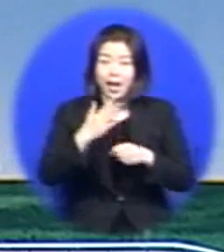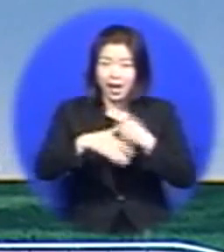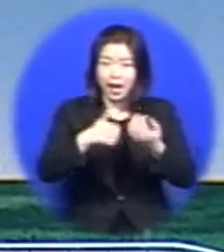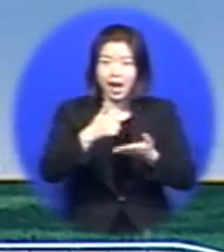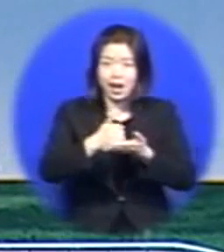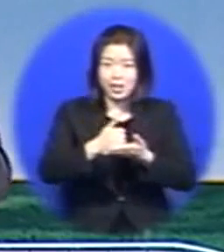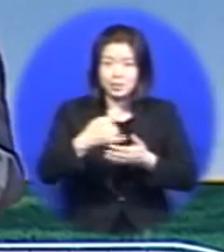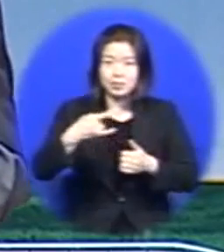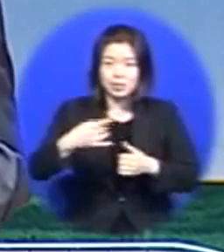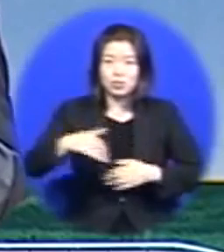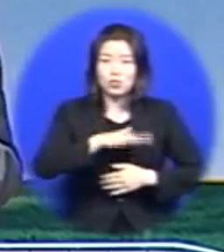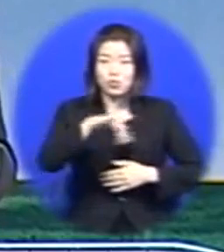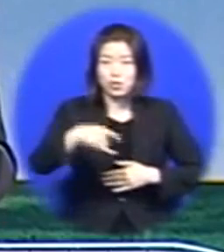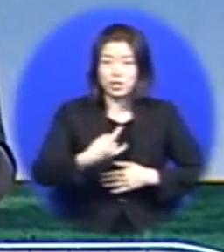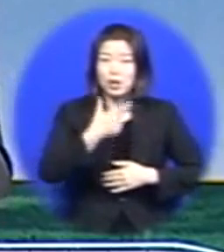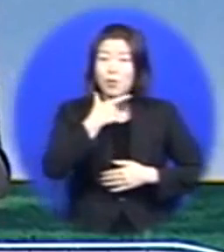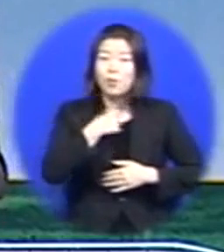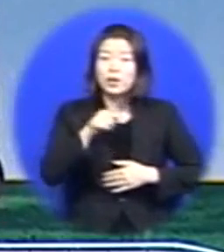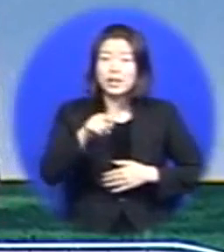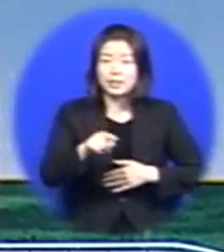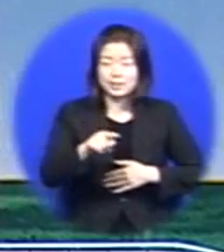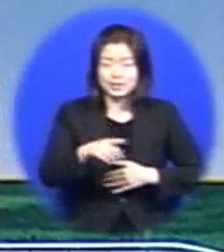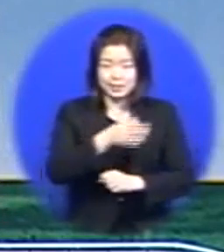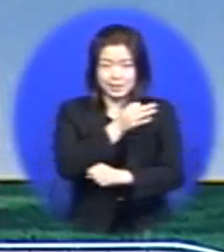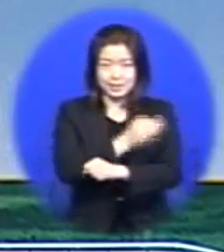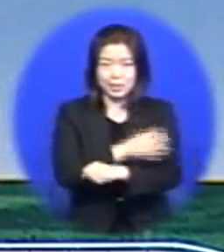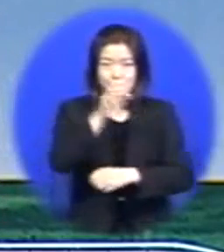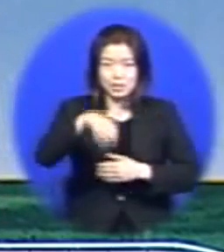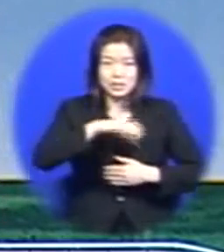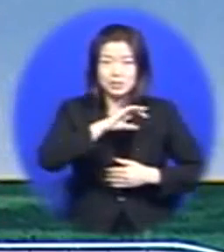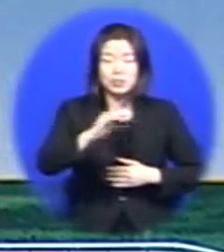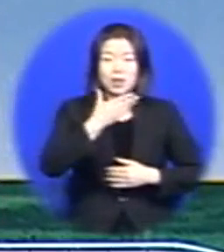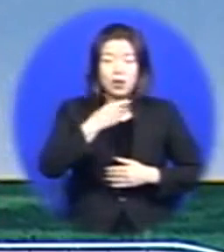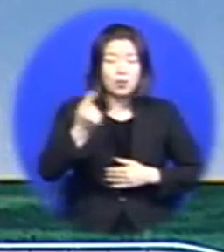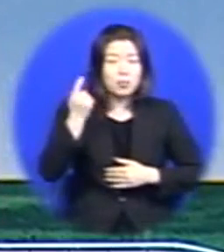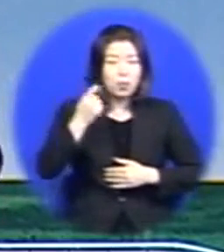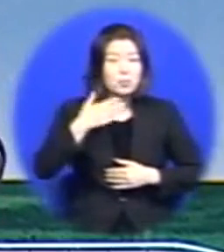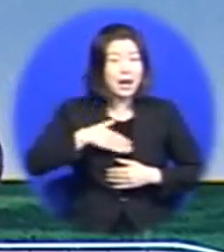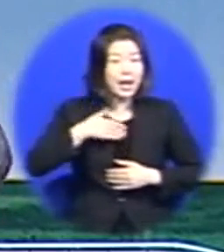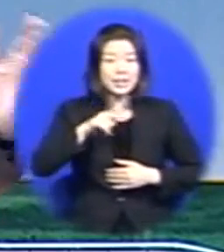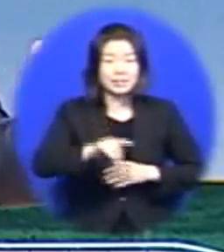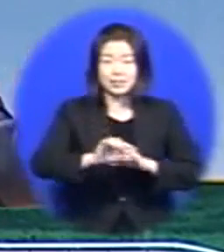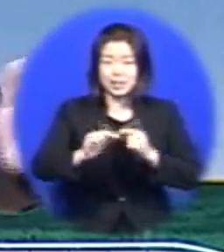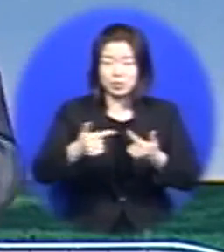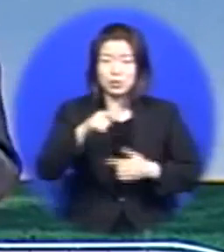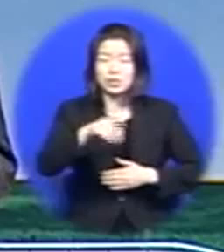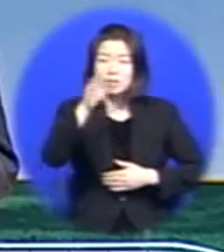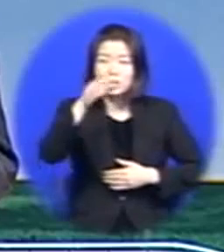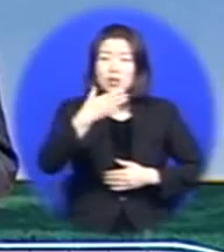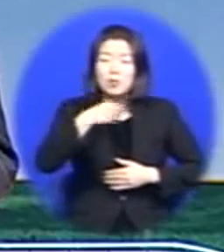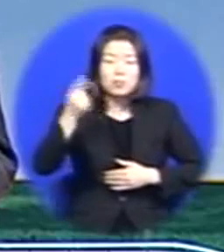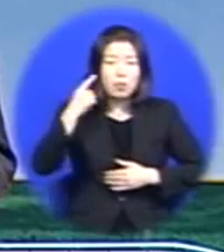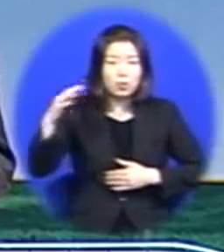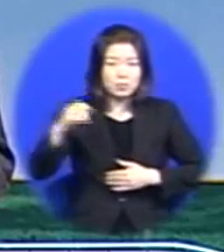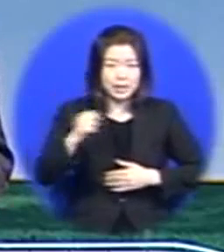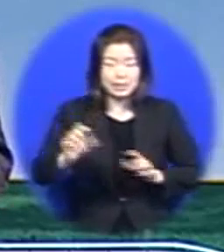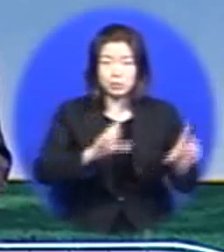하나님께서 우리에게 원하시는 것은 단순히 우리가 그냥 십자가의 복음을 아는 것이 아니고 그 복음으로 사는